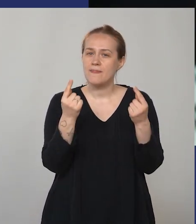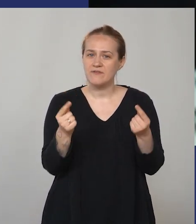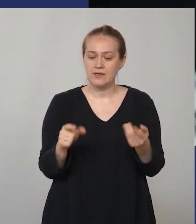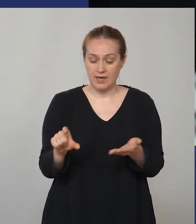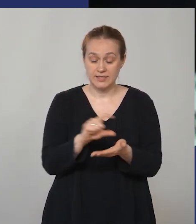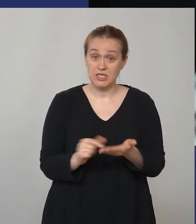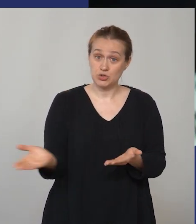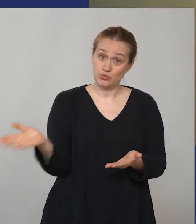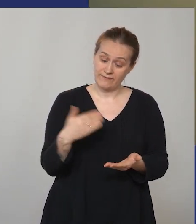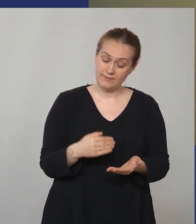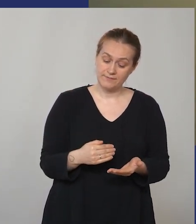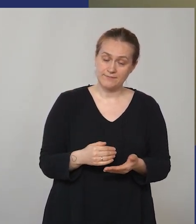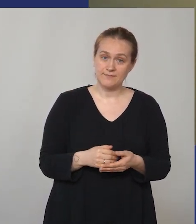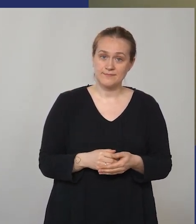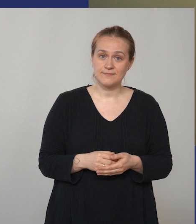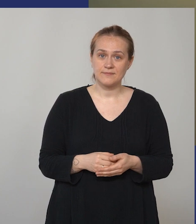Чашку давай.